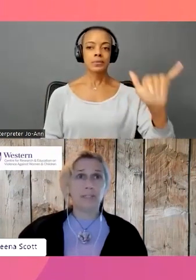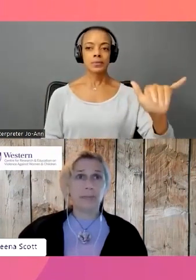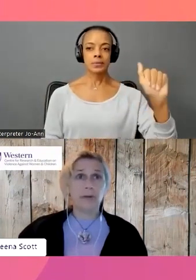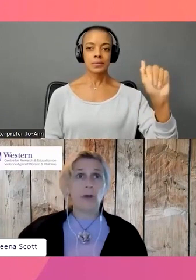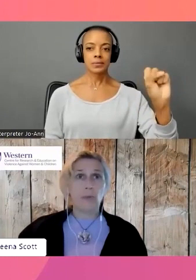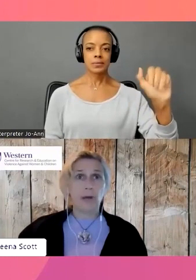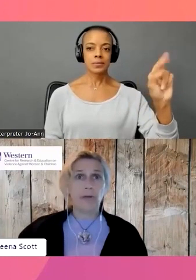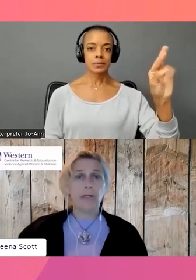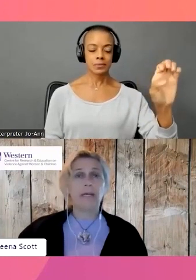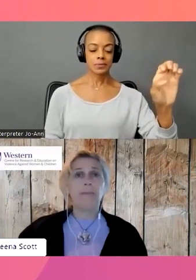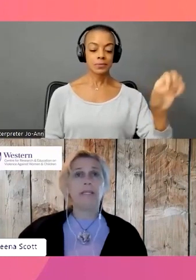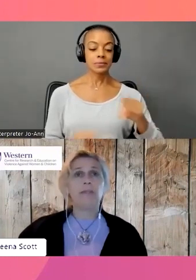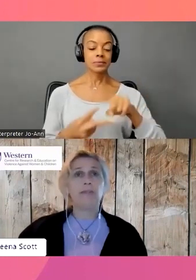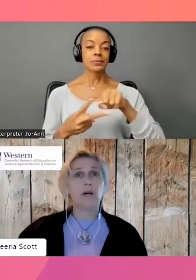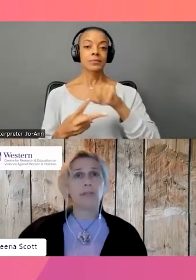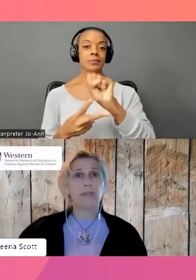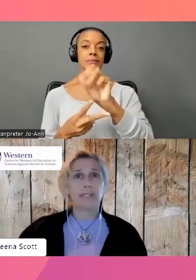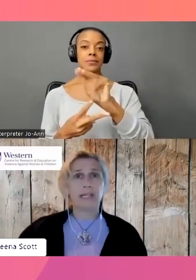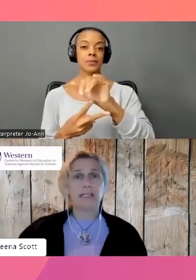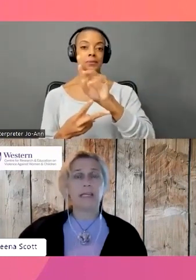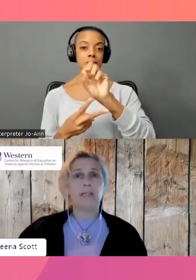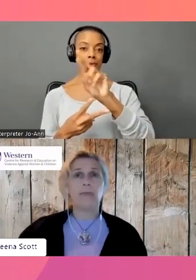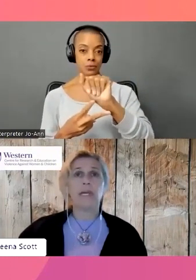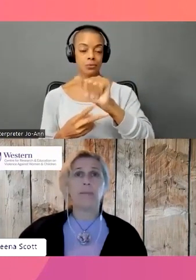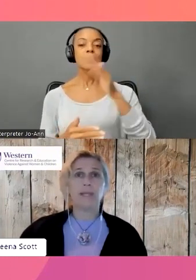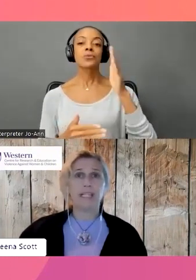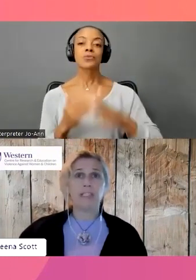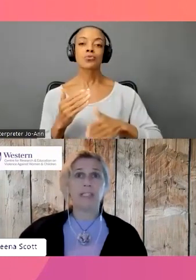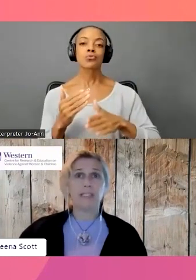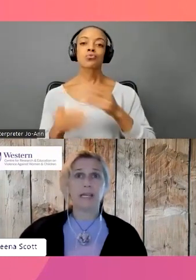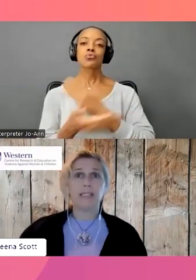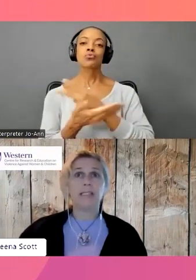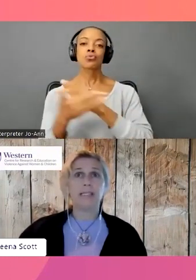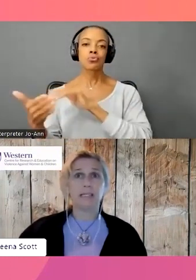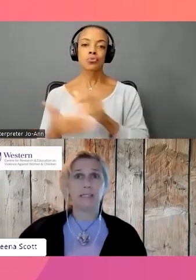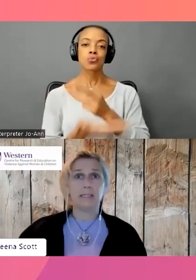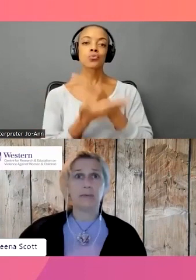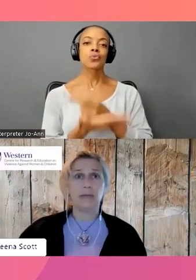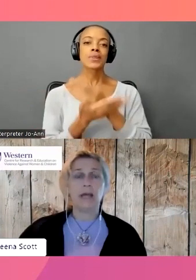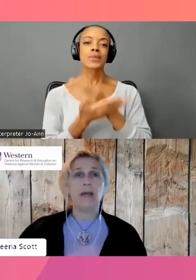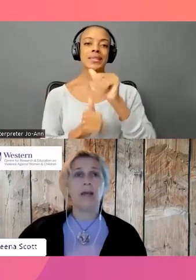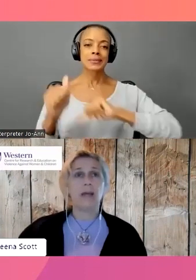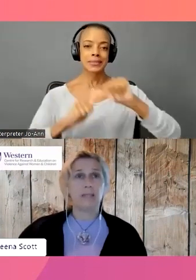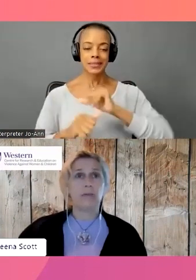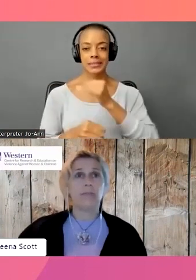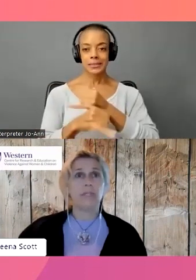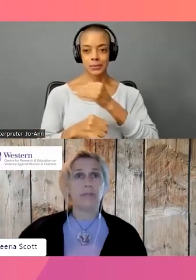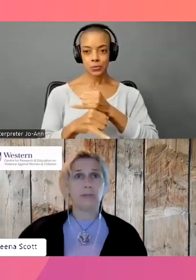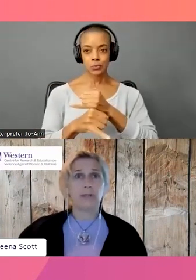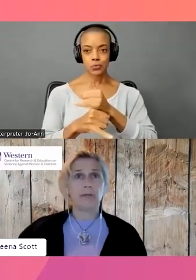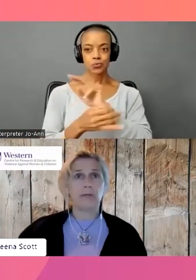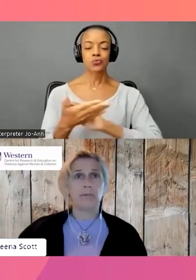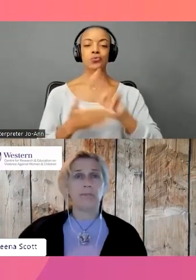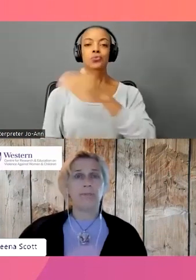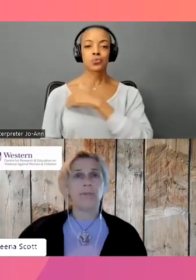Assari. Dr Samira Omar a terminé ses études doctorales à l'Institut des sciences de la